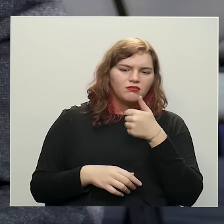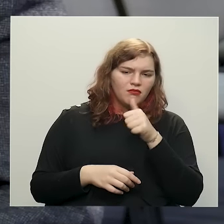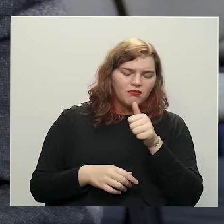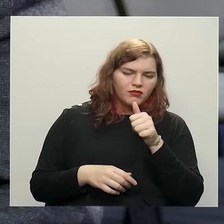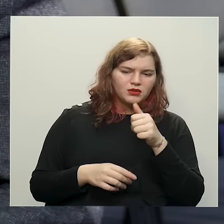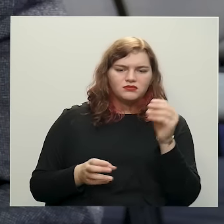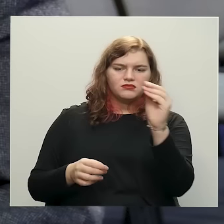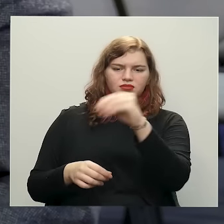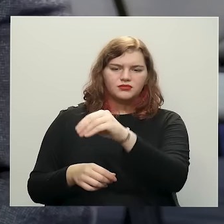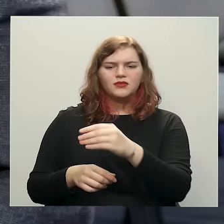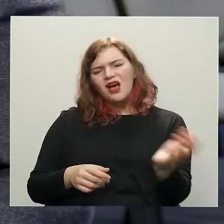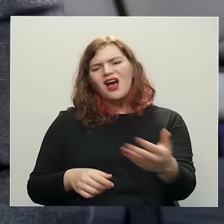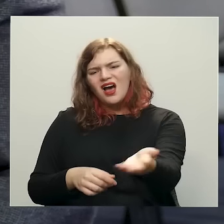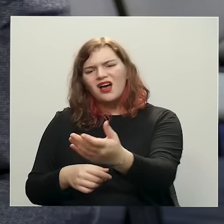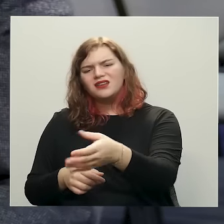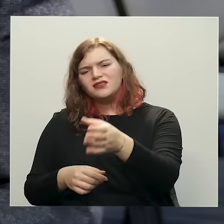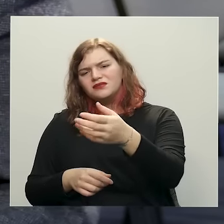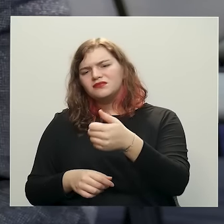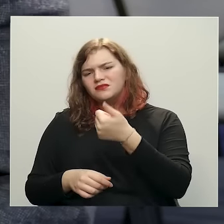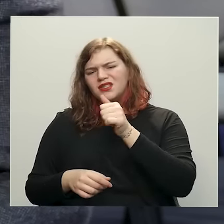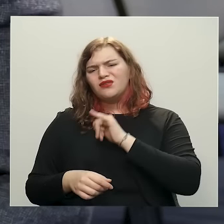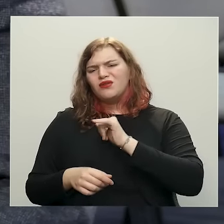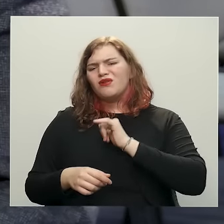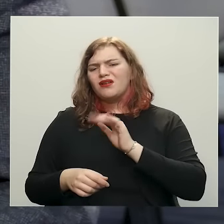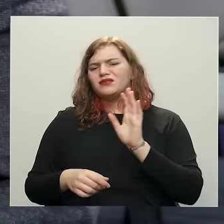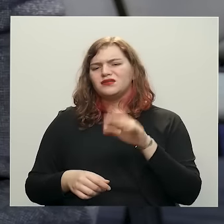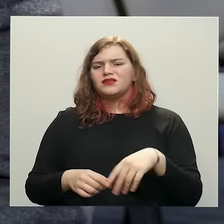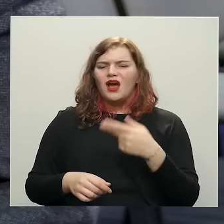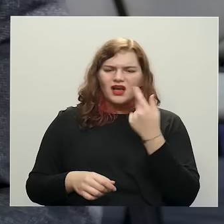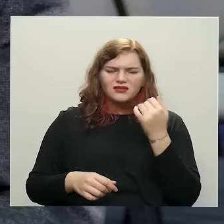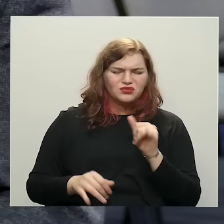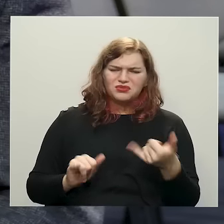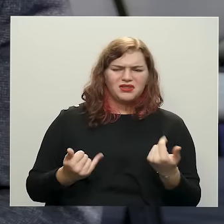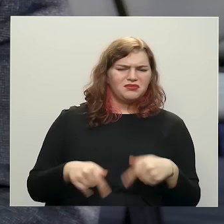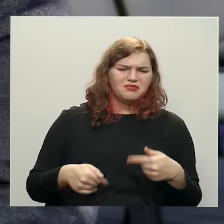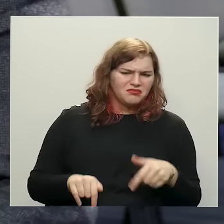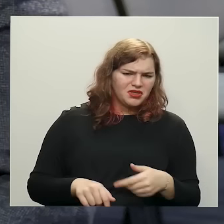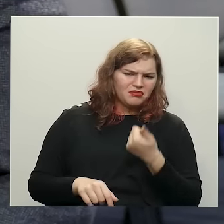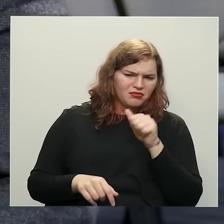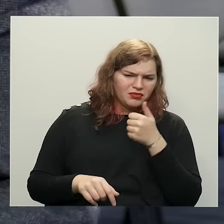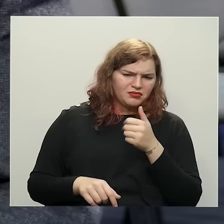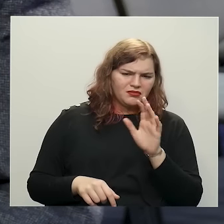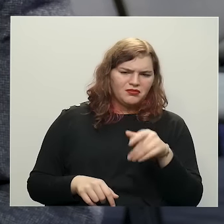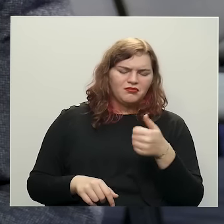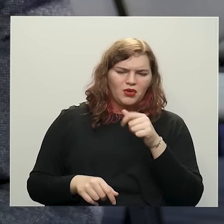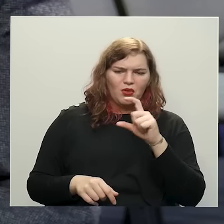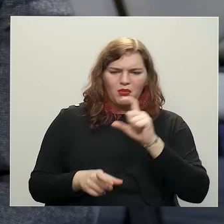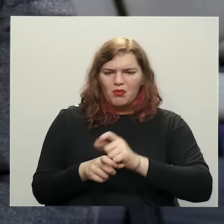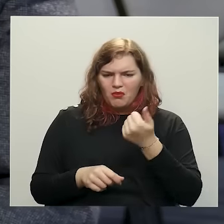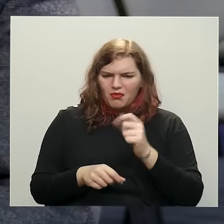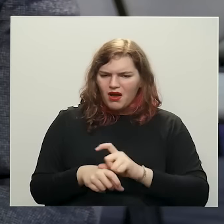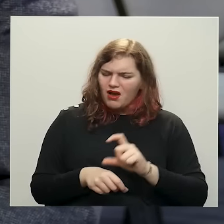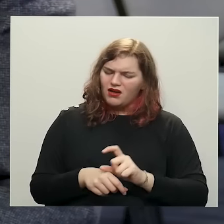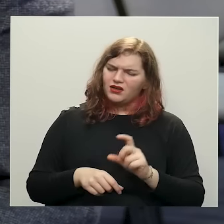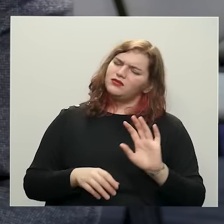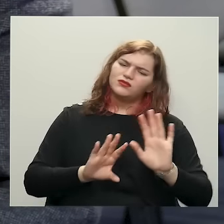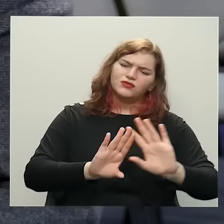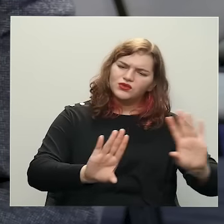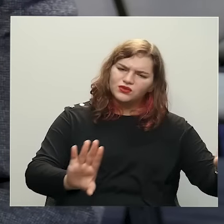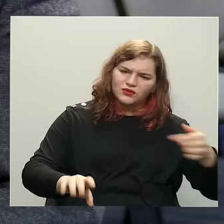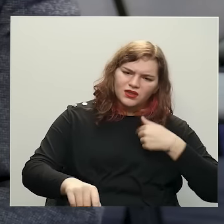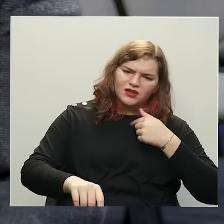vin. Hai mă, lasă-mă, mă, cu... nu se întâmplă, e din Hațec. Nu se întâmplă nimic, că ai băut un pahar de vin, cu... bă, zic, nu,